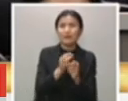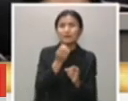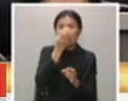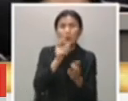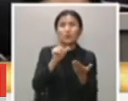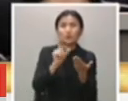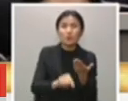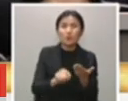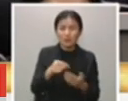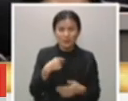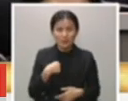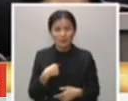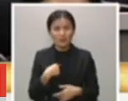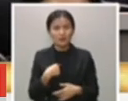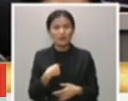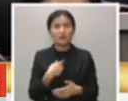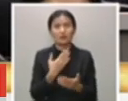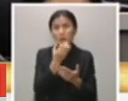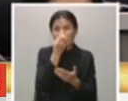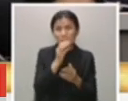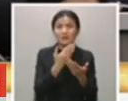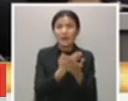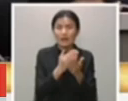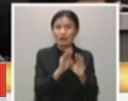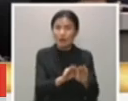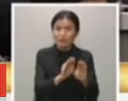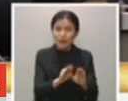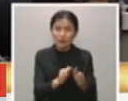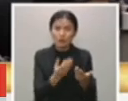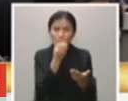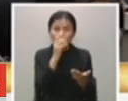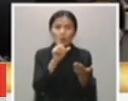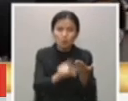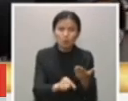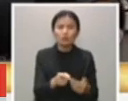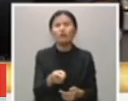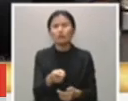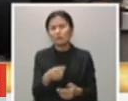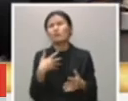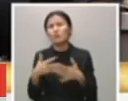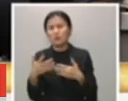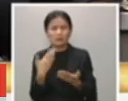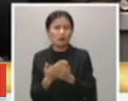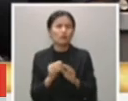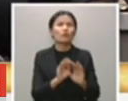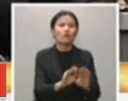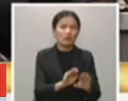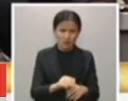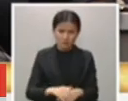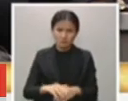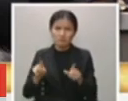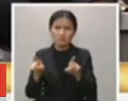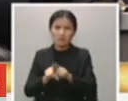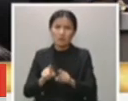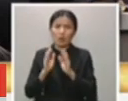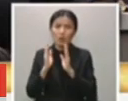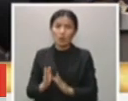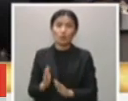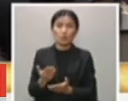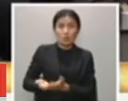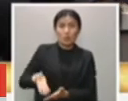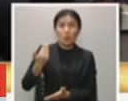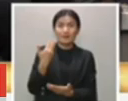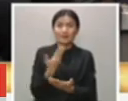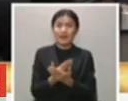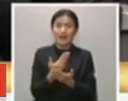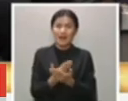ถือไว้เฉยๆเอาไปใช้มันเกิดสภาพที่คนรวยเก็บออมคนจนไม่มีเงินจะใช้จ่